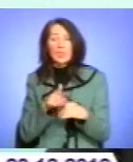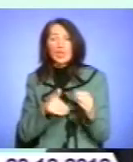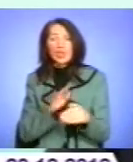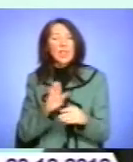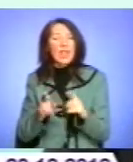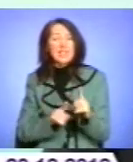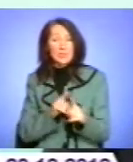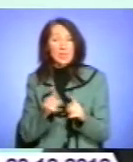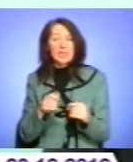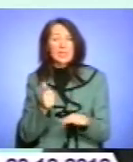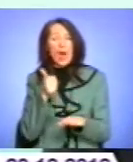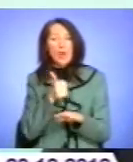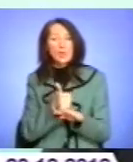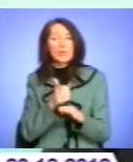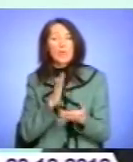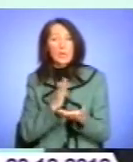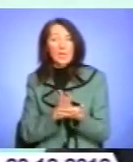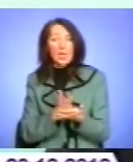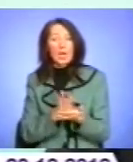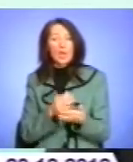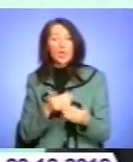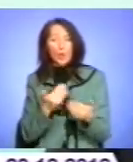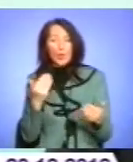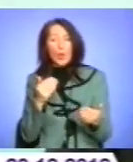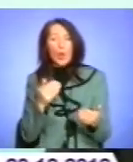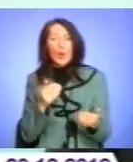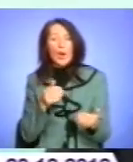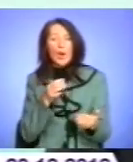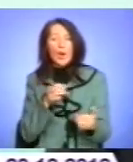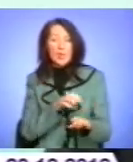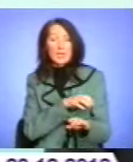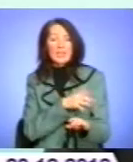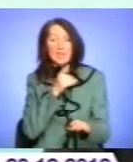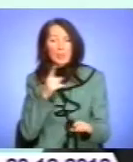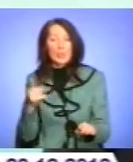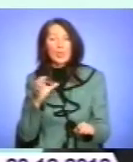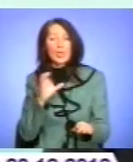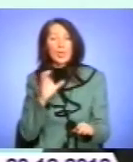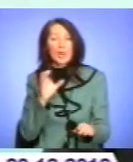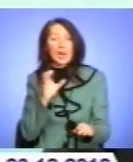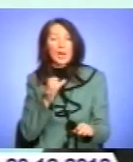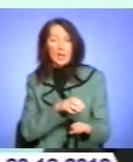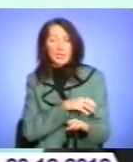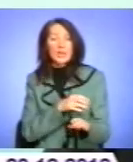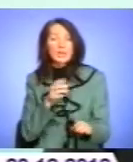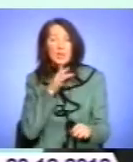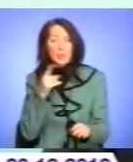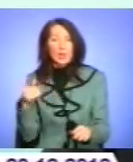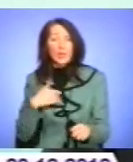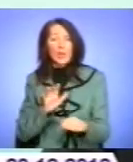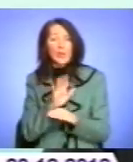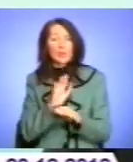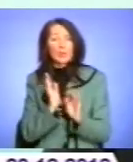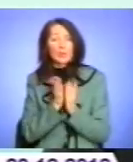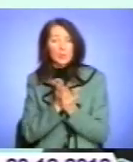і основний в нас є так званий дорадянський період і радянський період. Тому, власне, ми випустили путівник, і